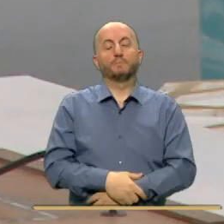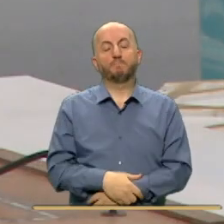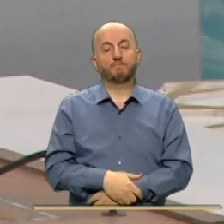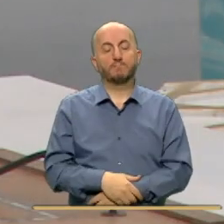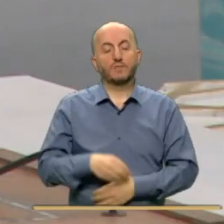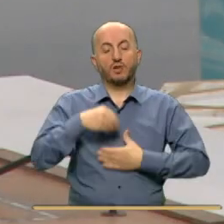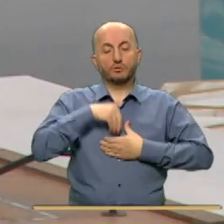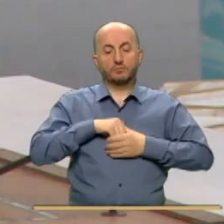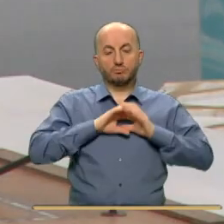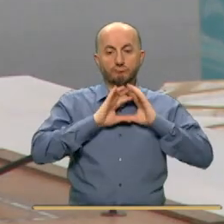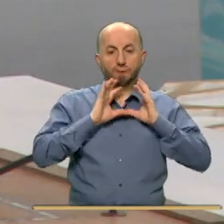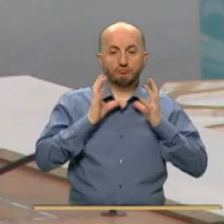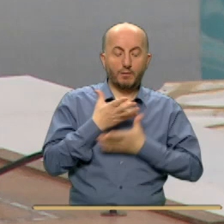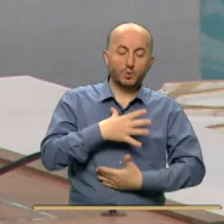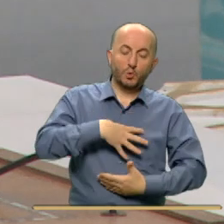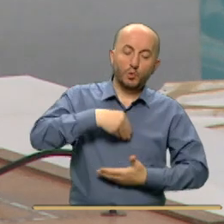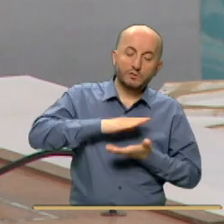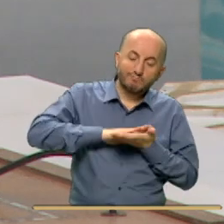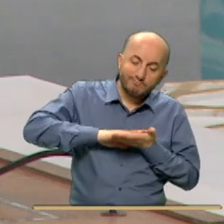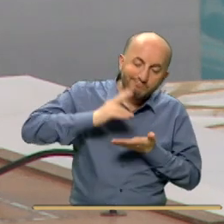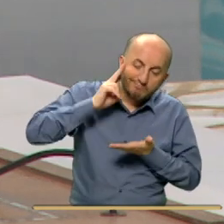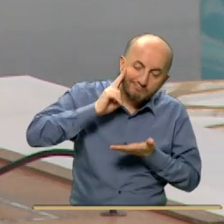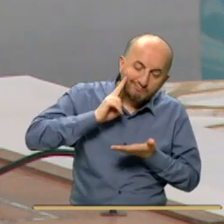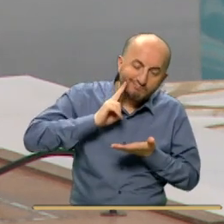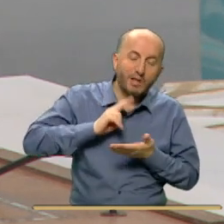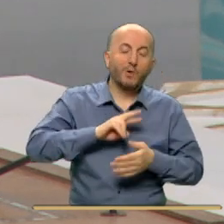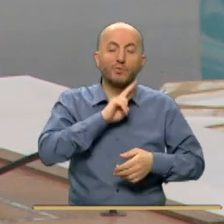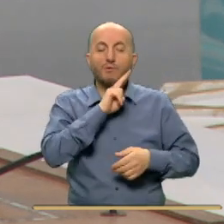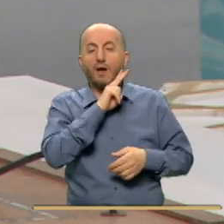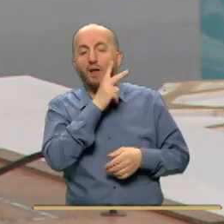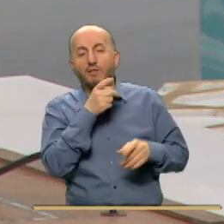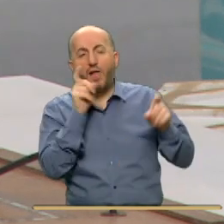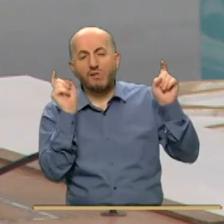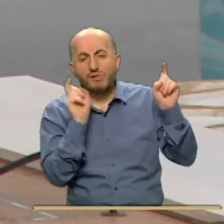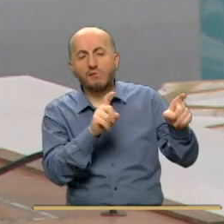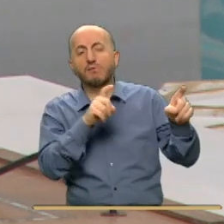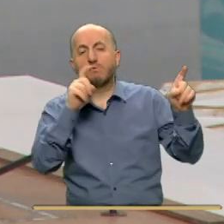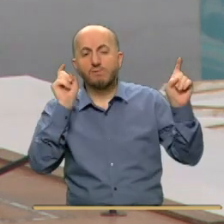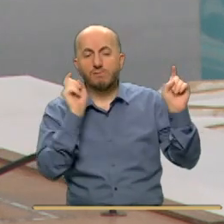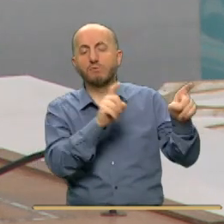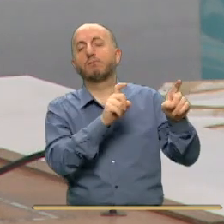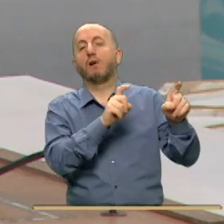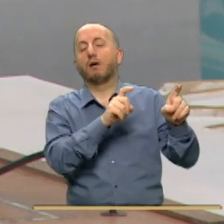İç dünyamızı, ruhumuzu arındırırken aslında günahla, dedikoduyla, gıybetle